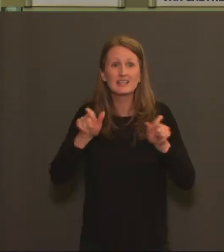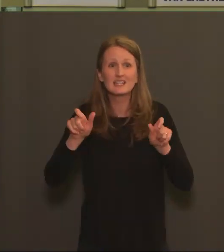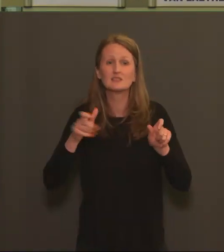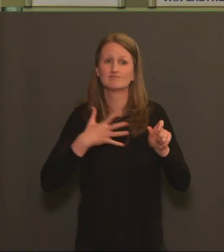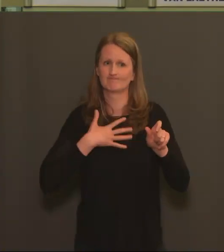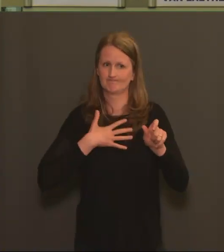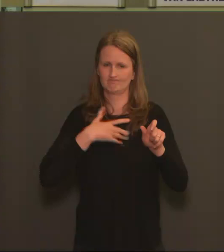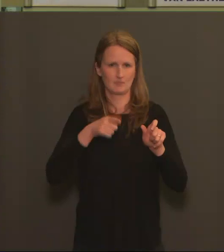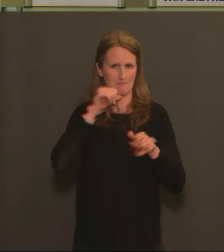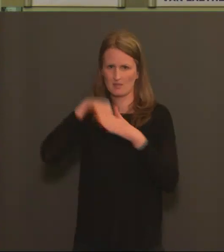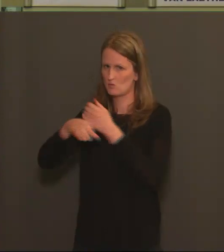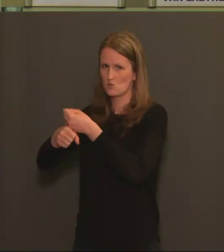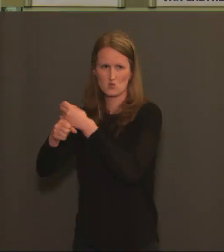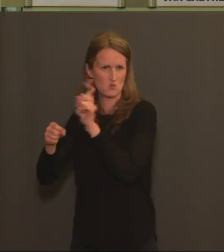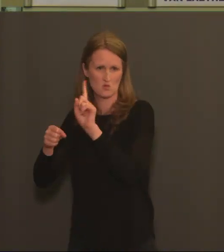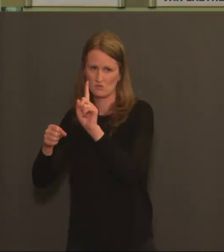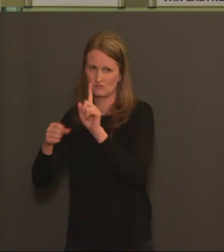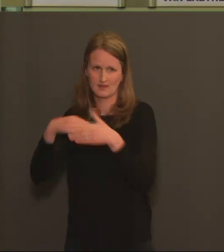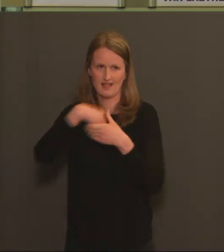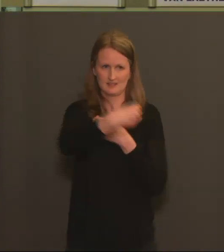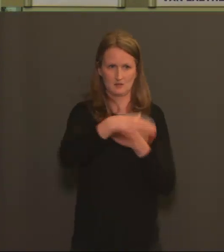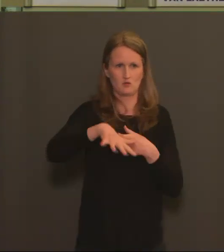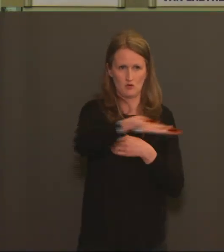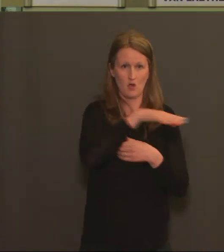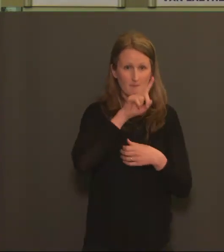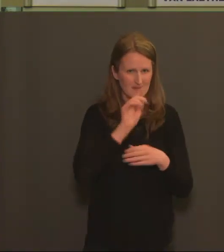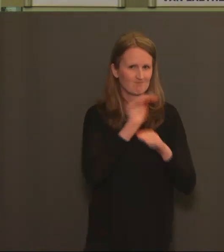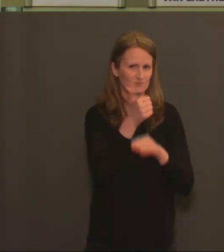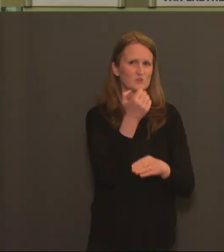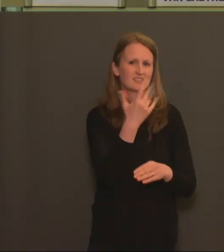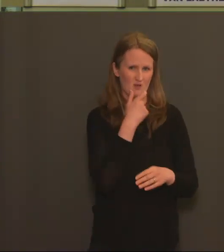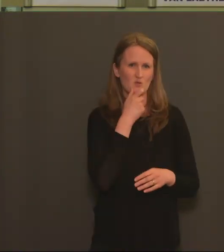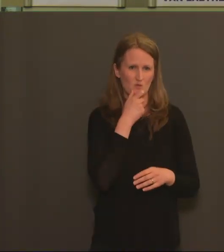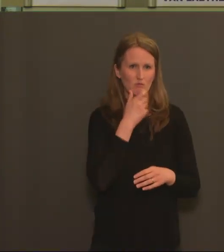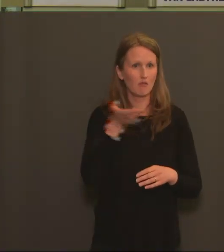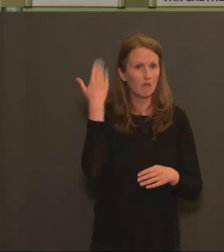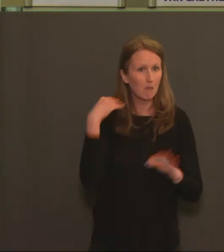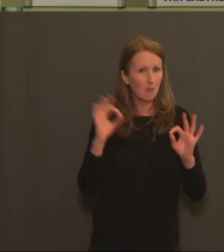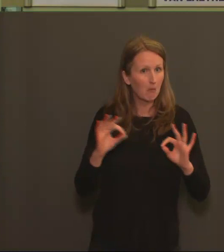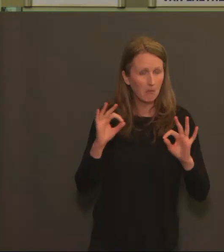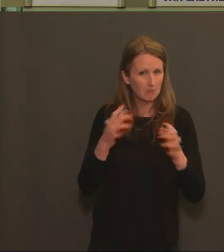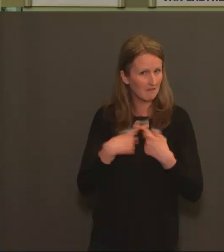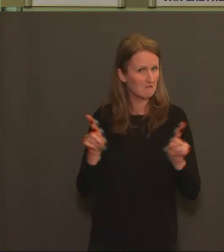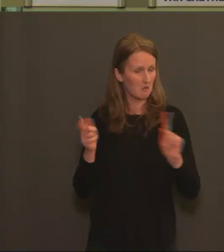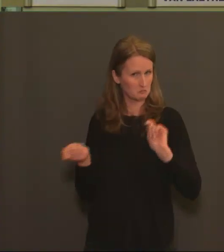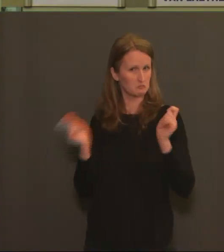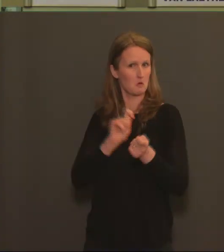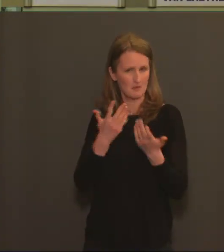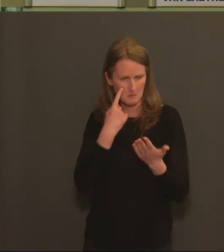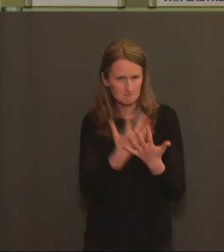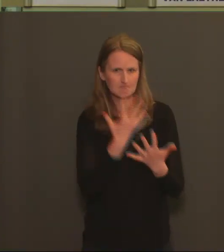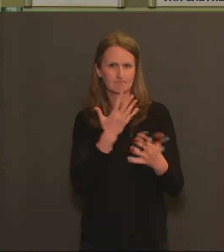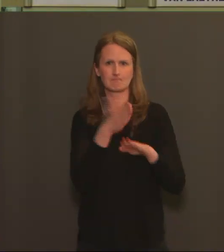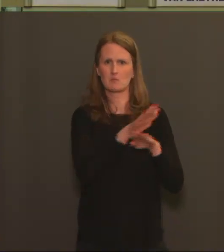maison de repos ou en maison de repos et de soins, alors que ceci n'était pas le cas auparavant. Si, comme vous le voyez sur la courbe